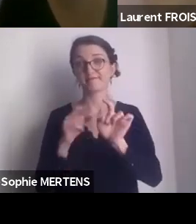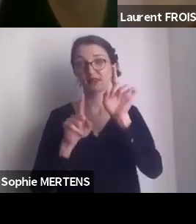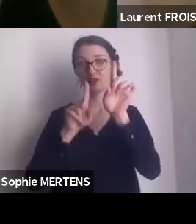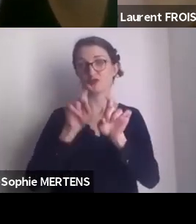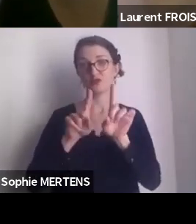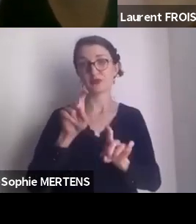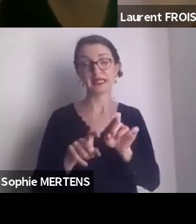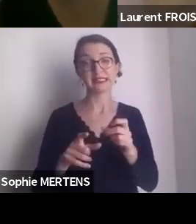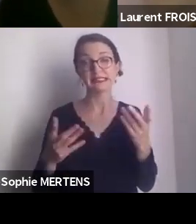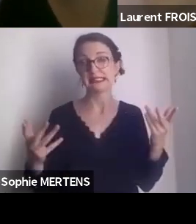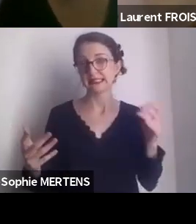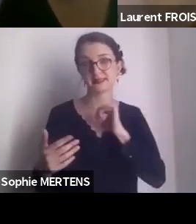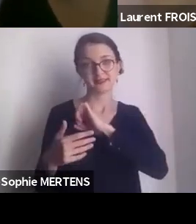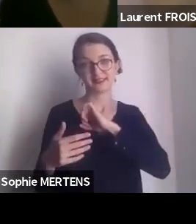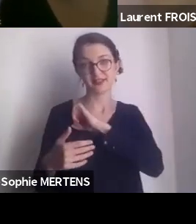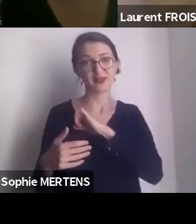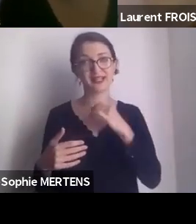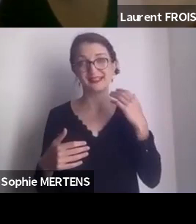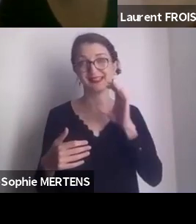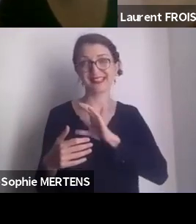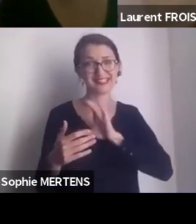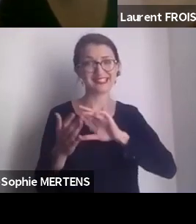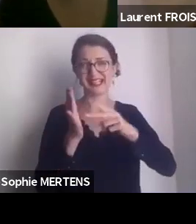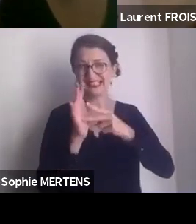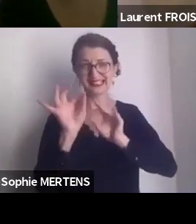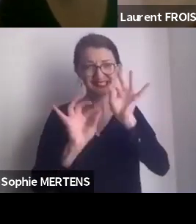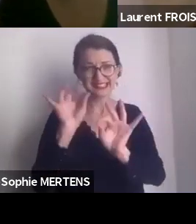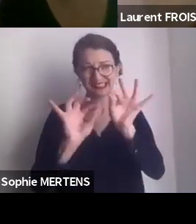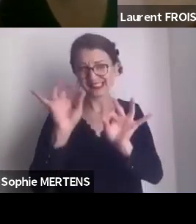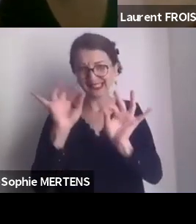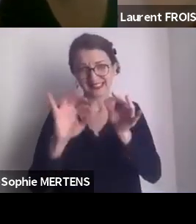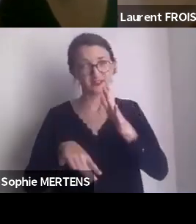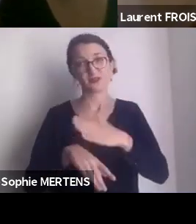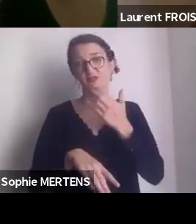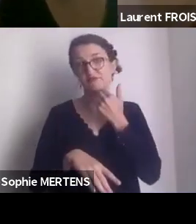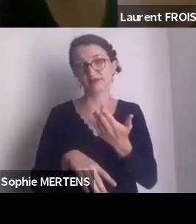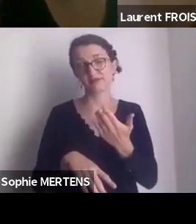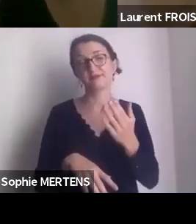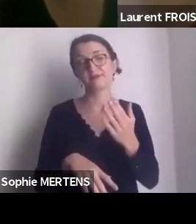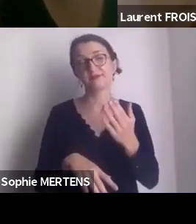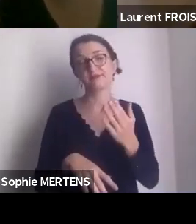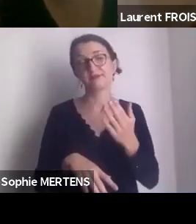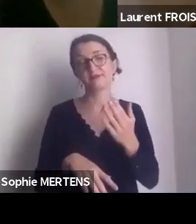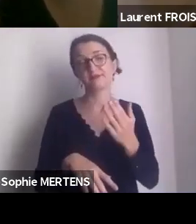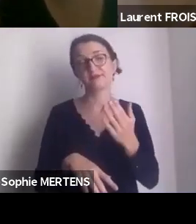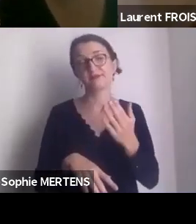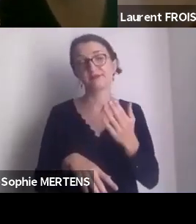pour craquer ce point et on en a tout à fait conscience, on travaille dessus bien sûr.